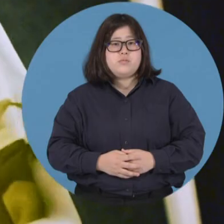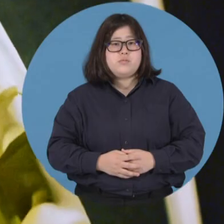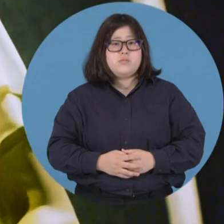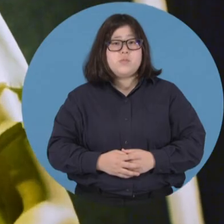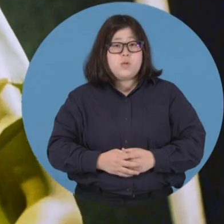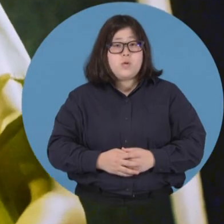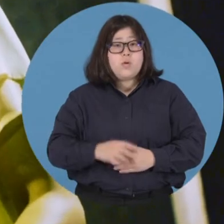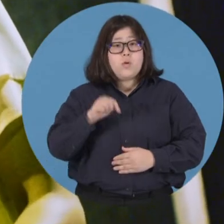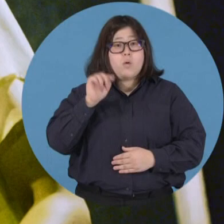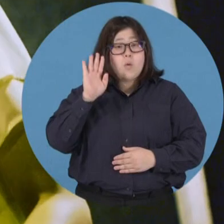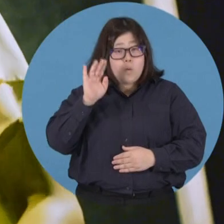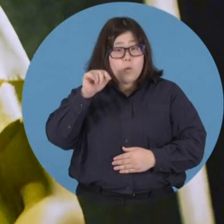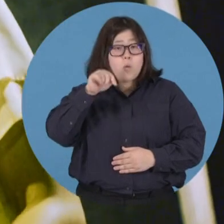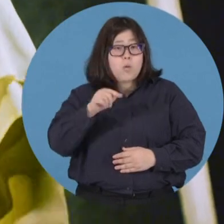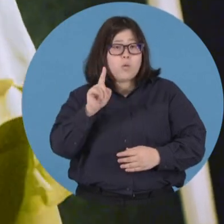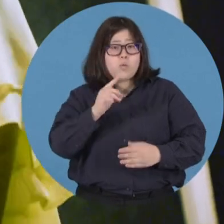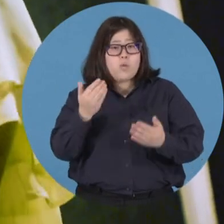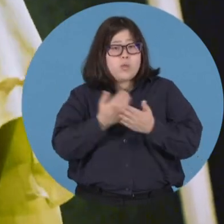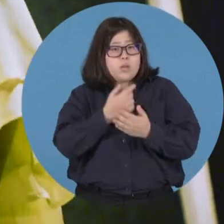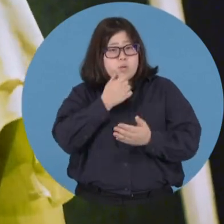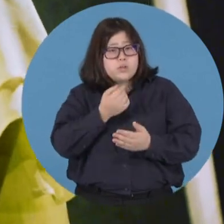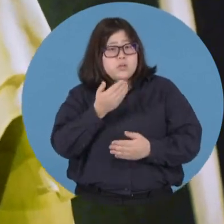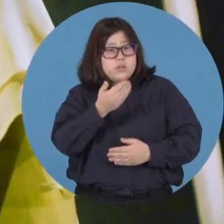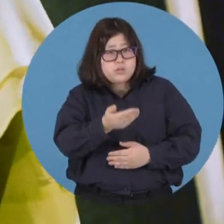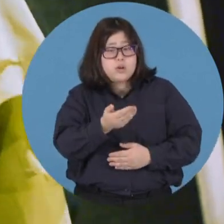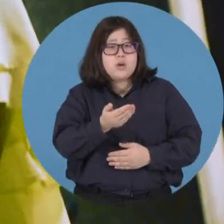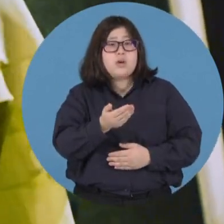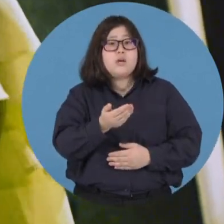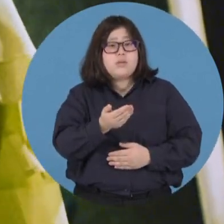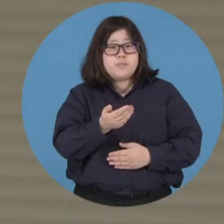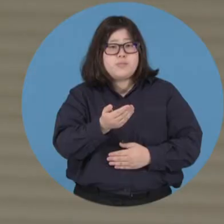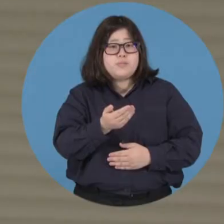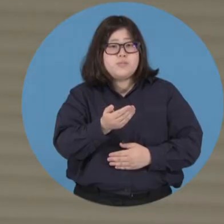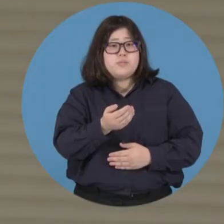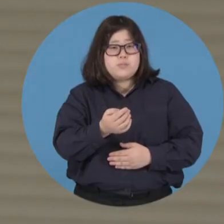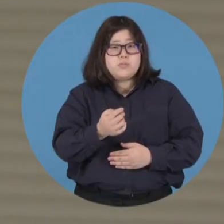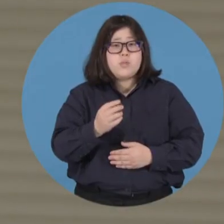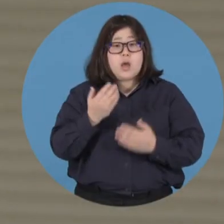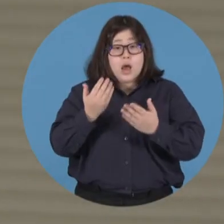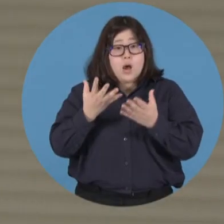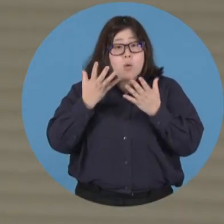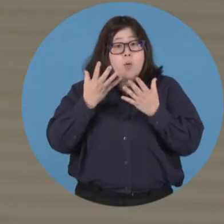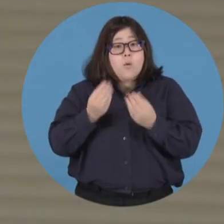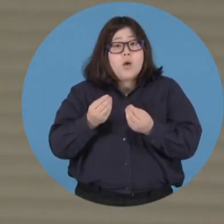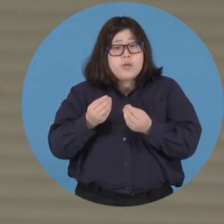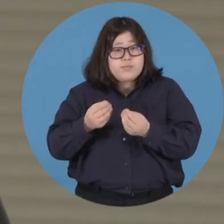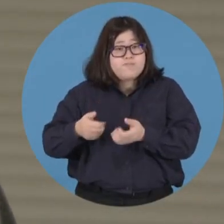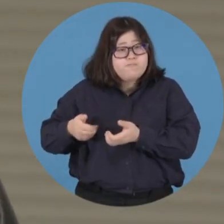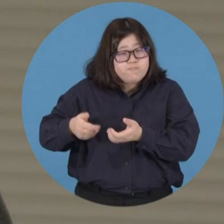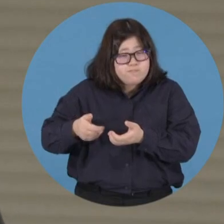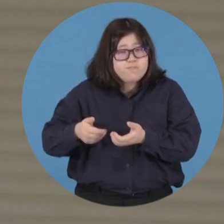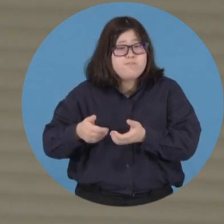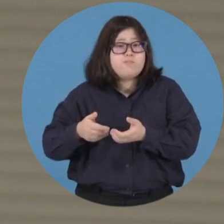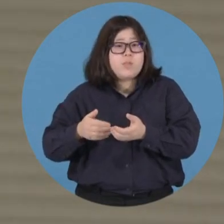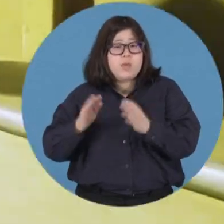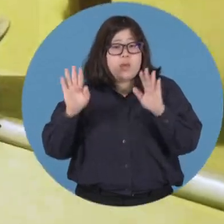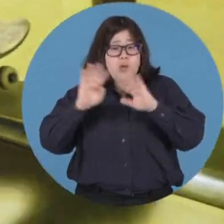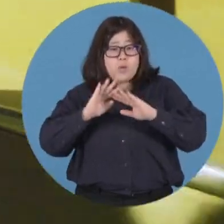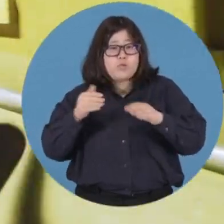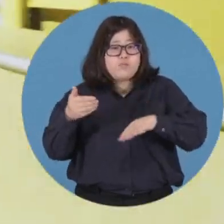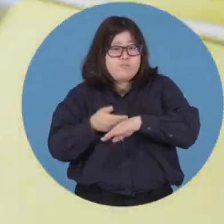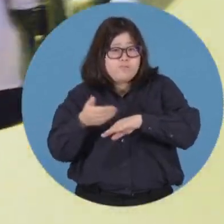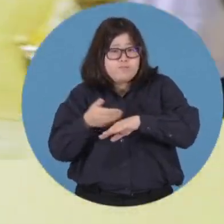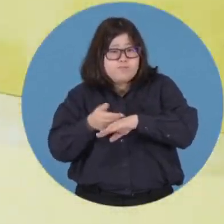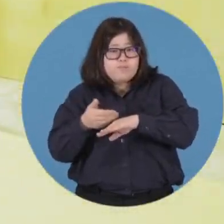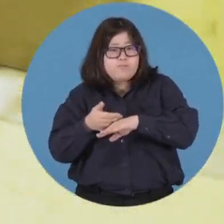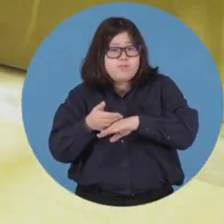これからここのスケートパークをどんな場所にできたらいいなって思われます？ 本当に学校終わりとかわざわざ、ここに来て、夜まで滑